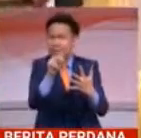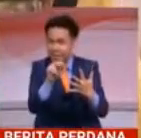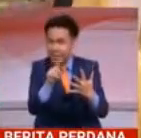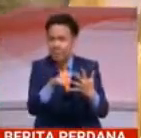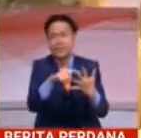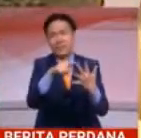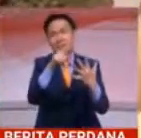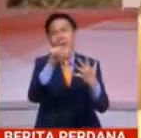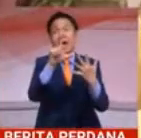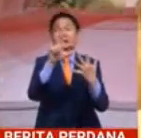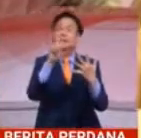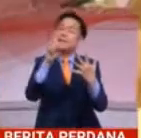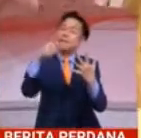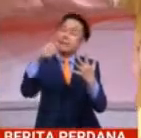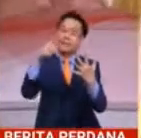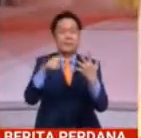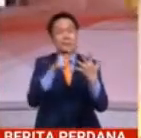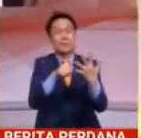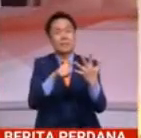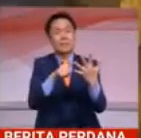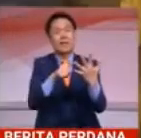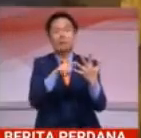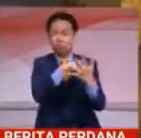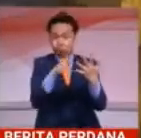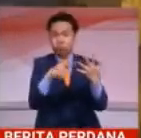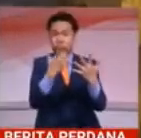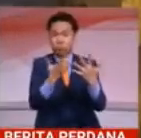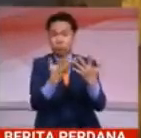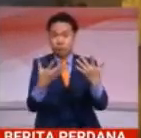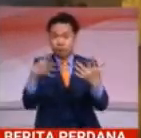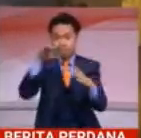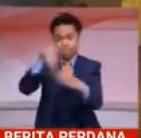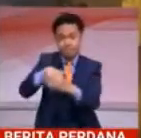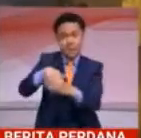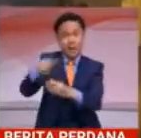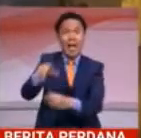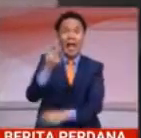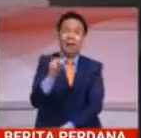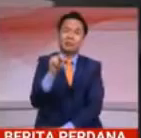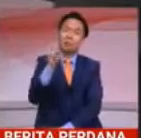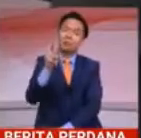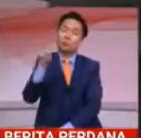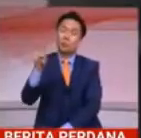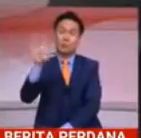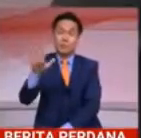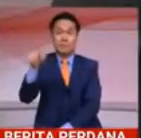Demokratik, LDP, bagi merebut kerusi Dun N42 Malalak.